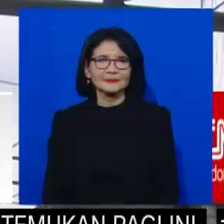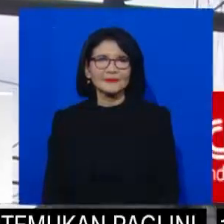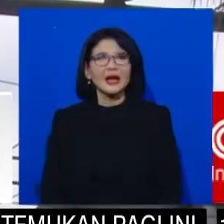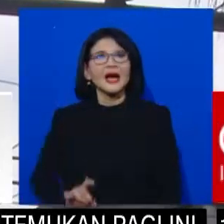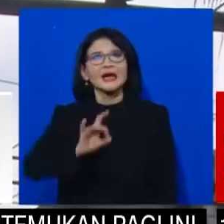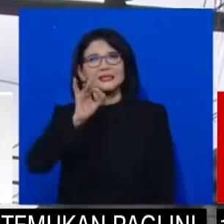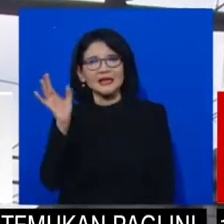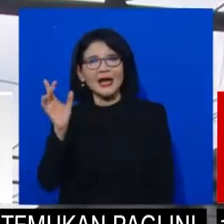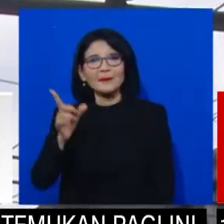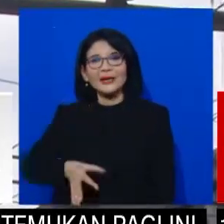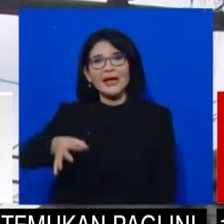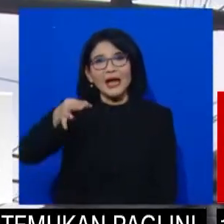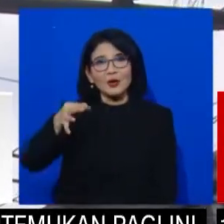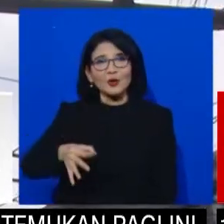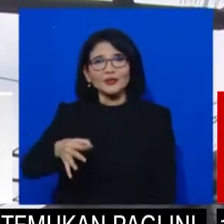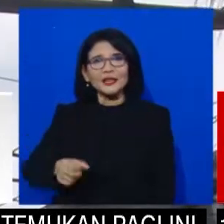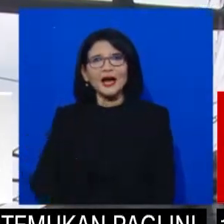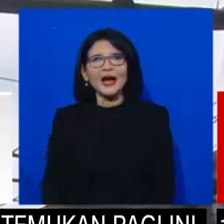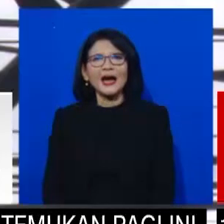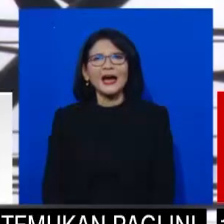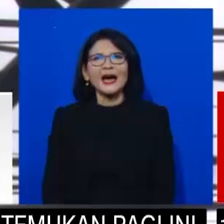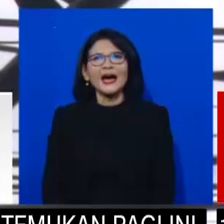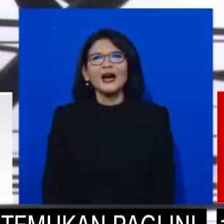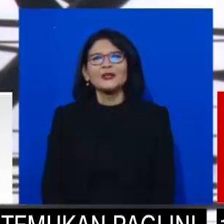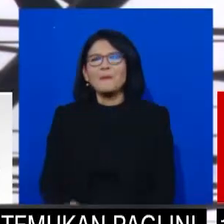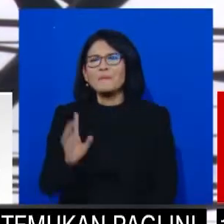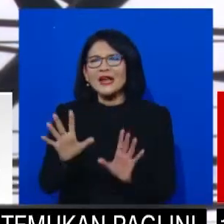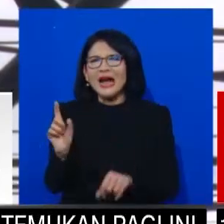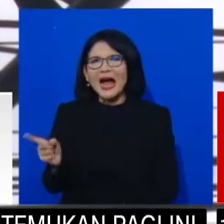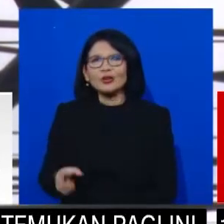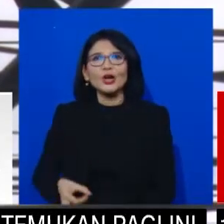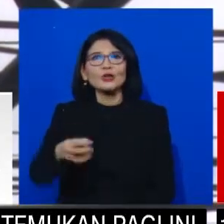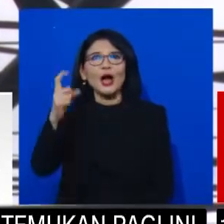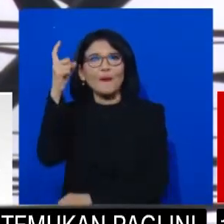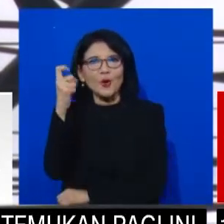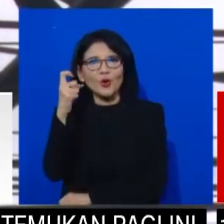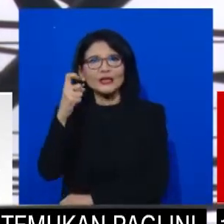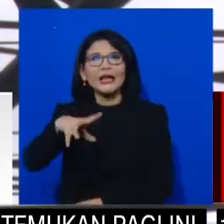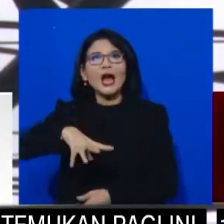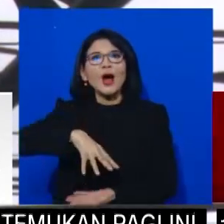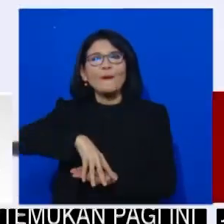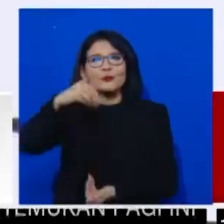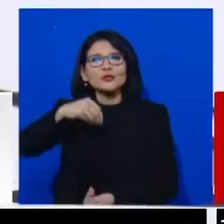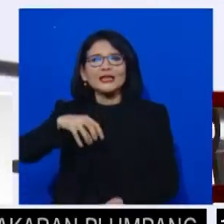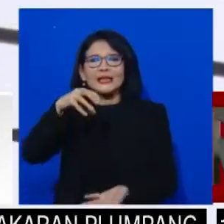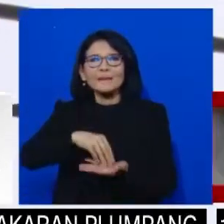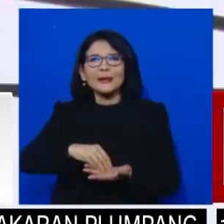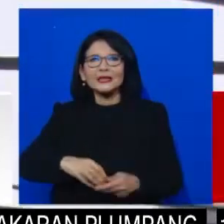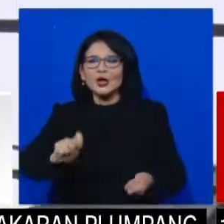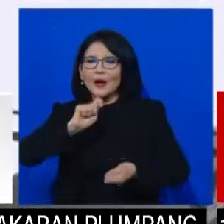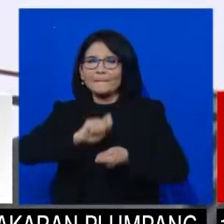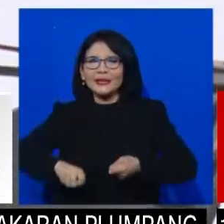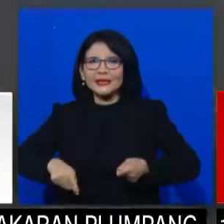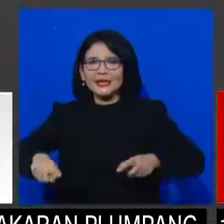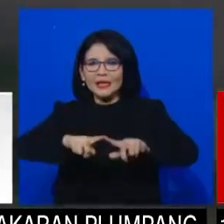Selain dikenal sebagai kota hujan dan kota seribu angkot, Bogor ternyata juga punya sentra pembuatan wajan tradisional yang sudah tersohor